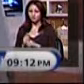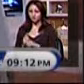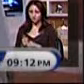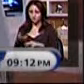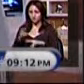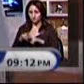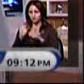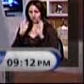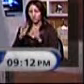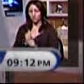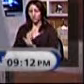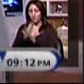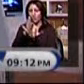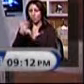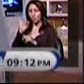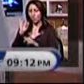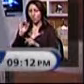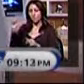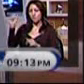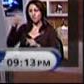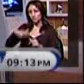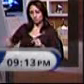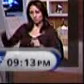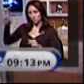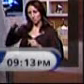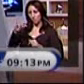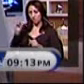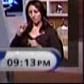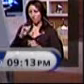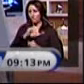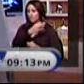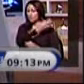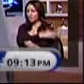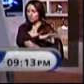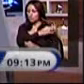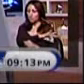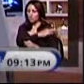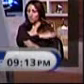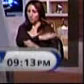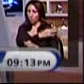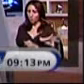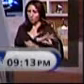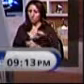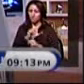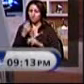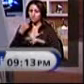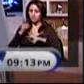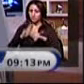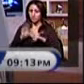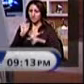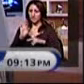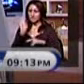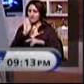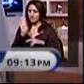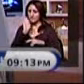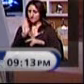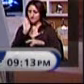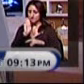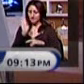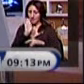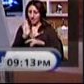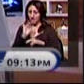الديمقراطية معناها سلطة الشعب. التجربة الإنسانية في التاريخ الإنساني علمتنا إنه أي وصاية على